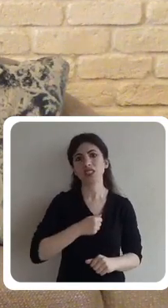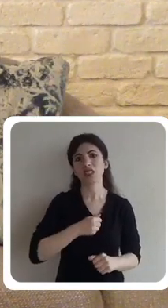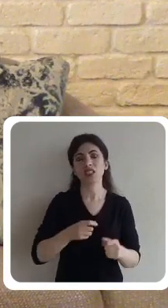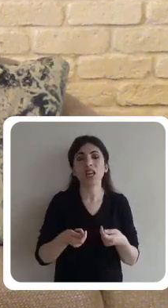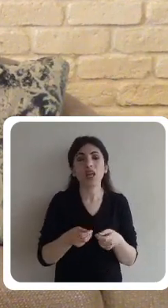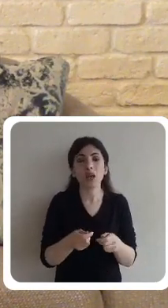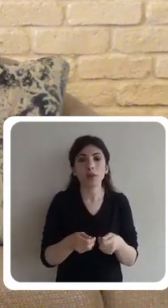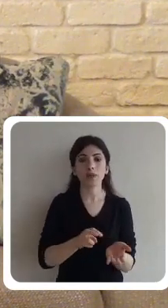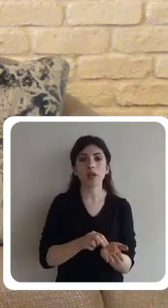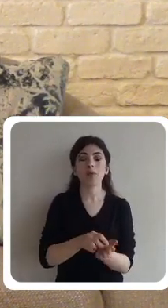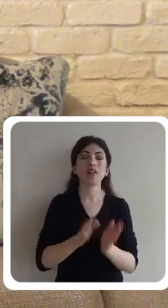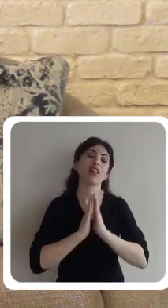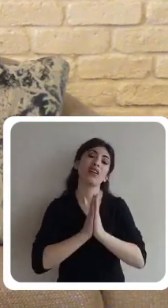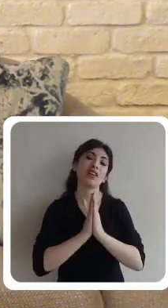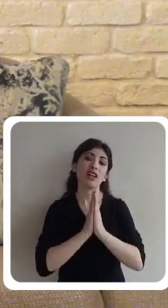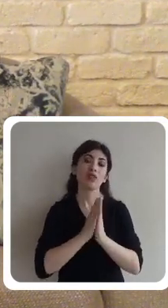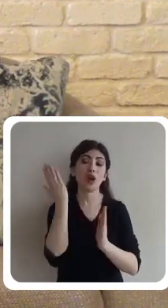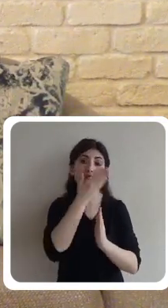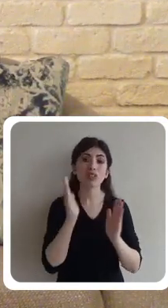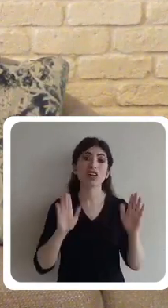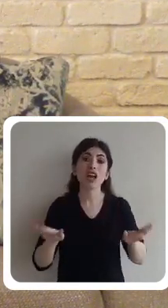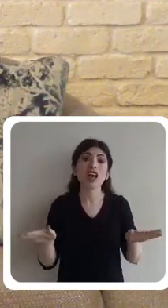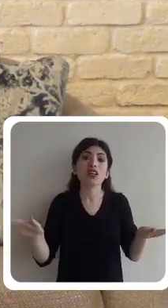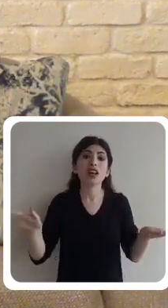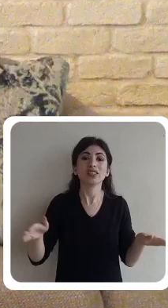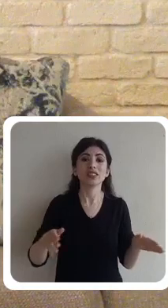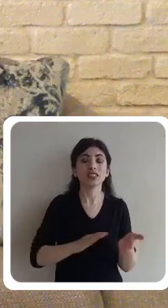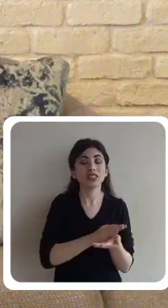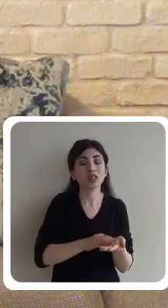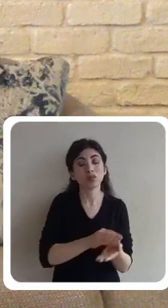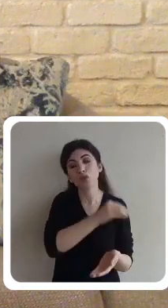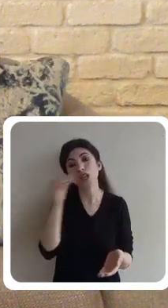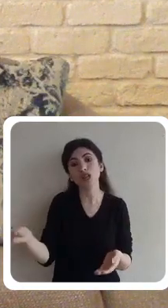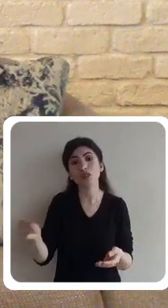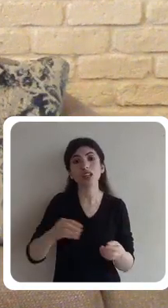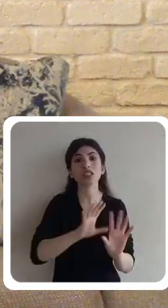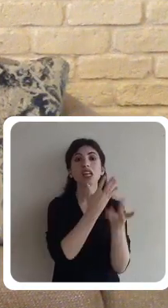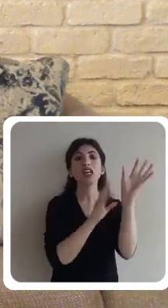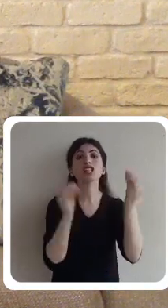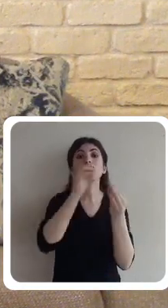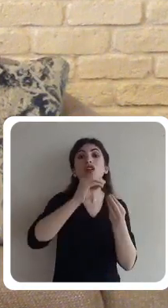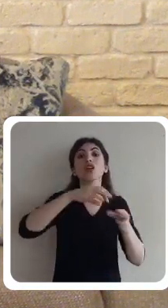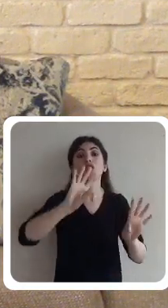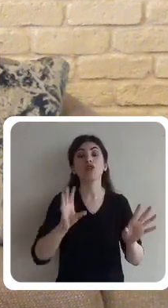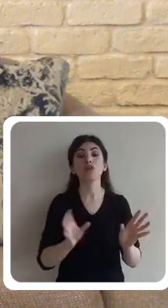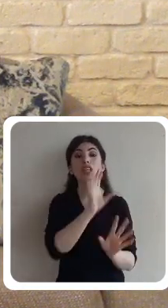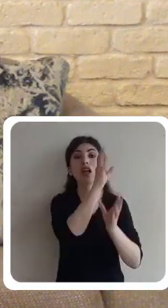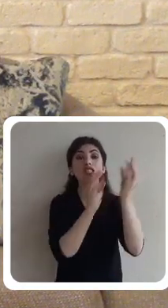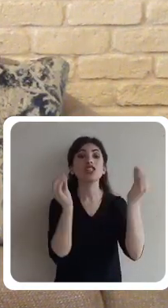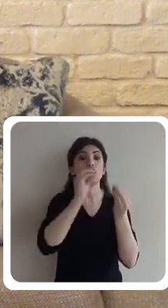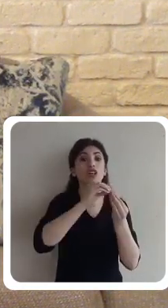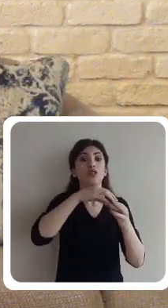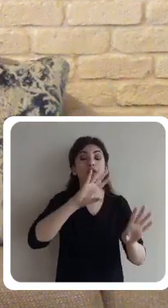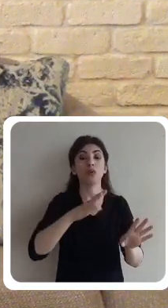Ama Pirebek yalvarmış. Ne olur kargaya buğday ver. Buğday ver ki çalıya konmasın. Çalıya